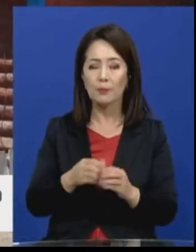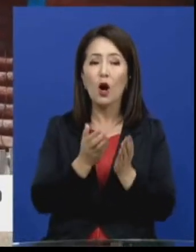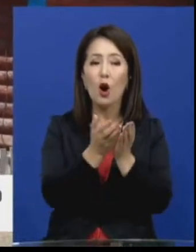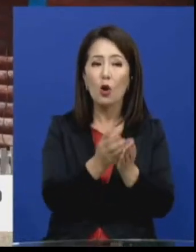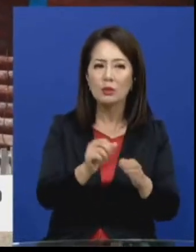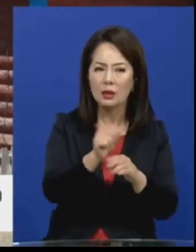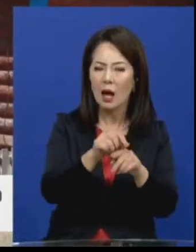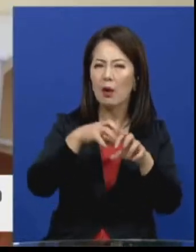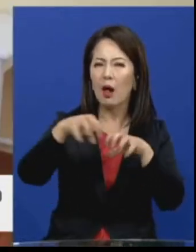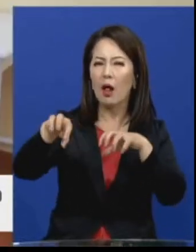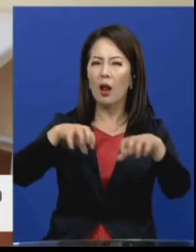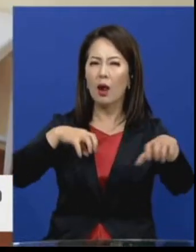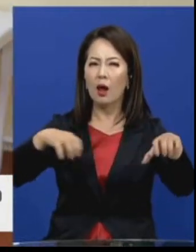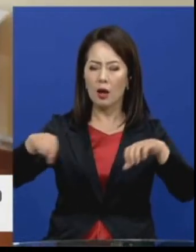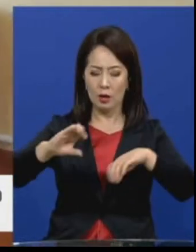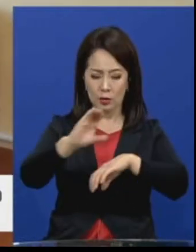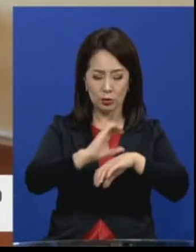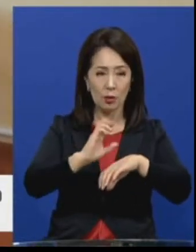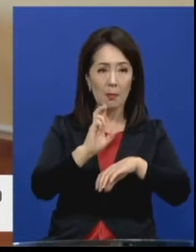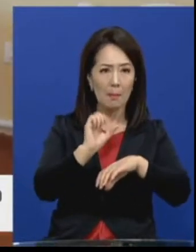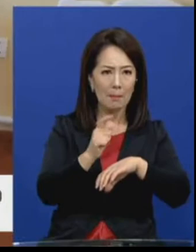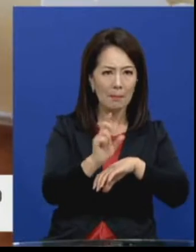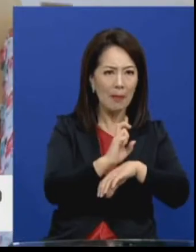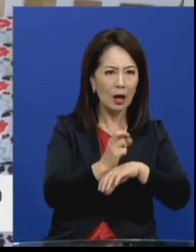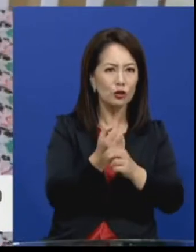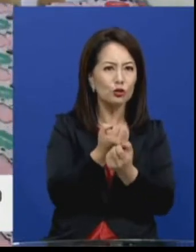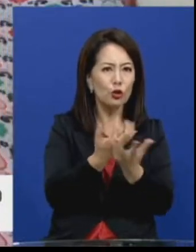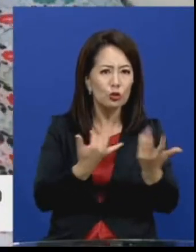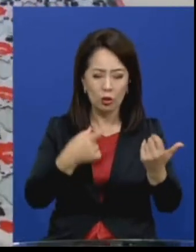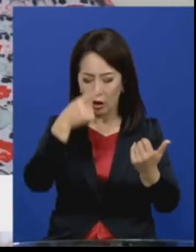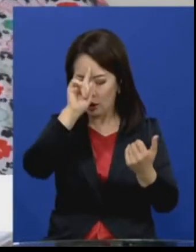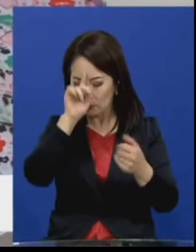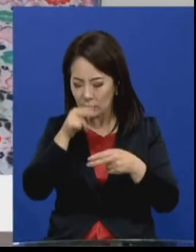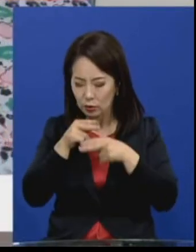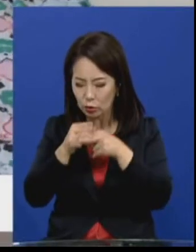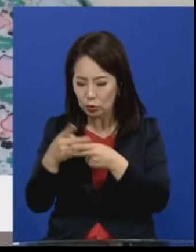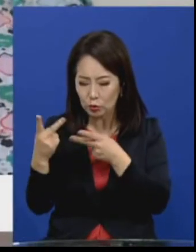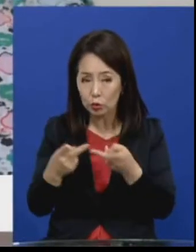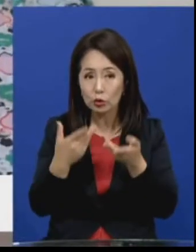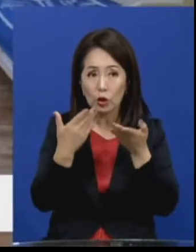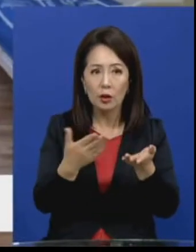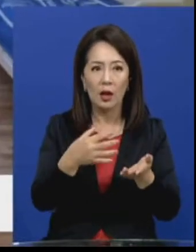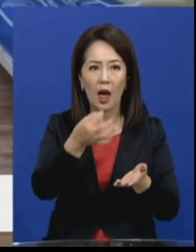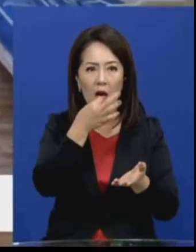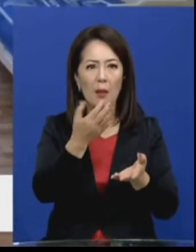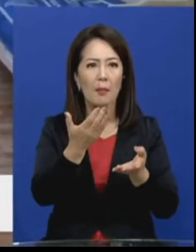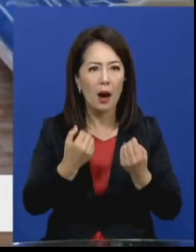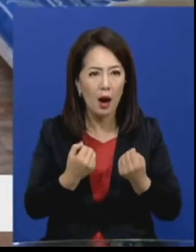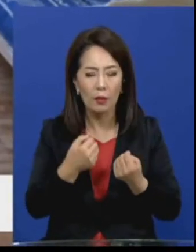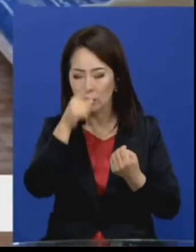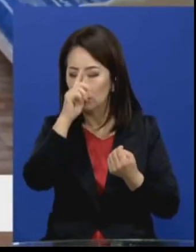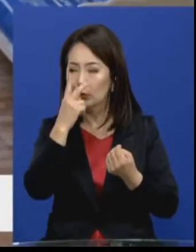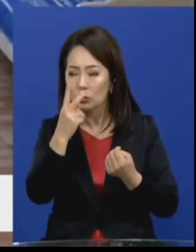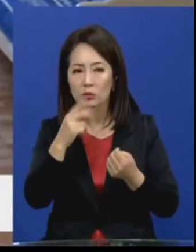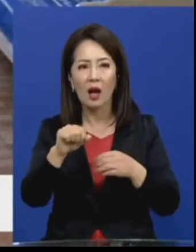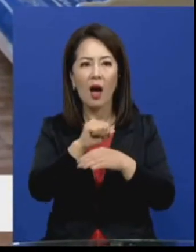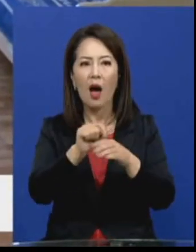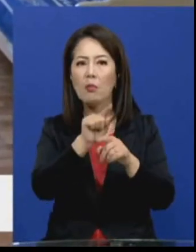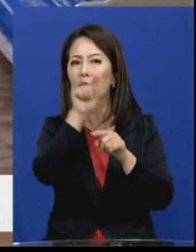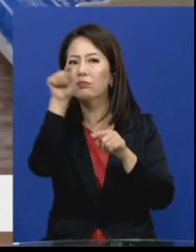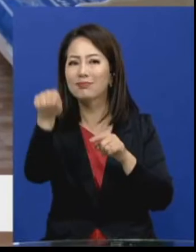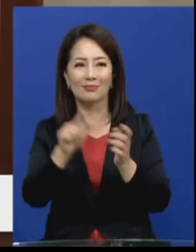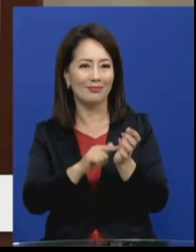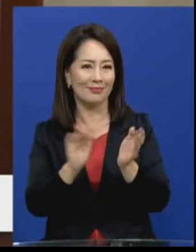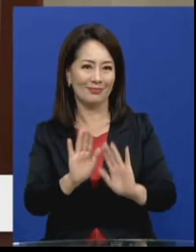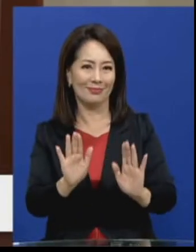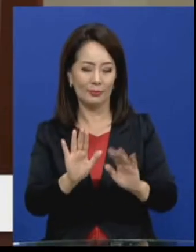аймагт алслагдсан сум багууд их байдаг. Эмнэлгийн төсөнч үйлчлэгийг нэг алхам ойрт уулснаар зөвхөн им авах эмнэлэгт үзүүлэх гэж аймгийн төвөөг зорих шаардлагагүй